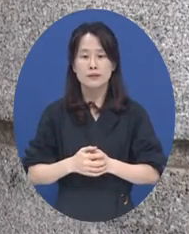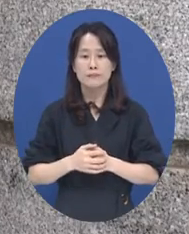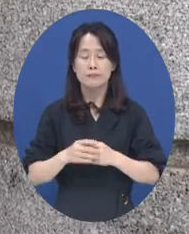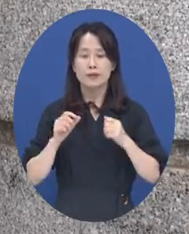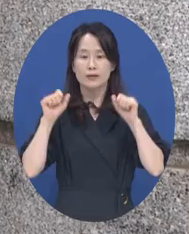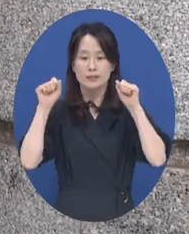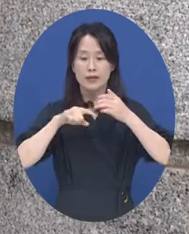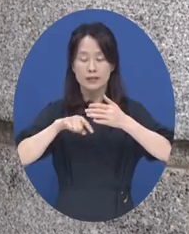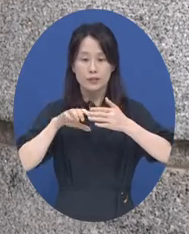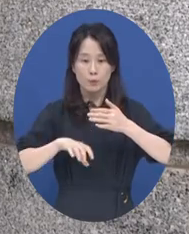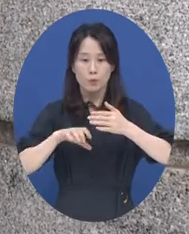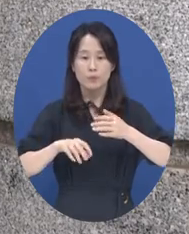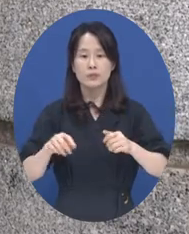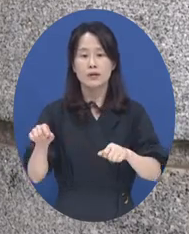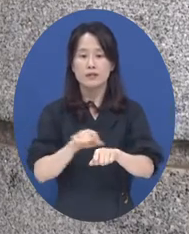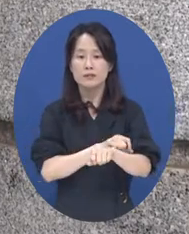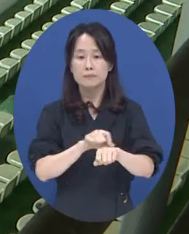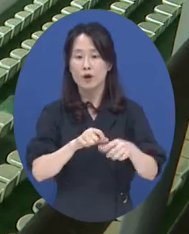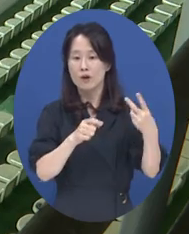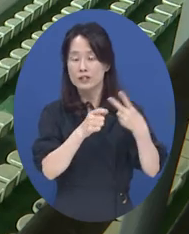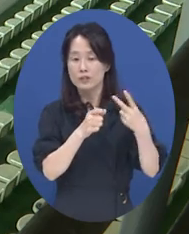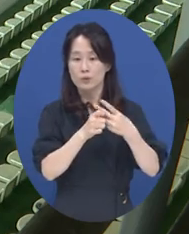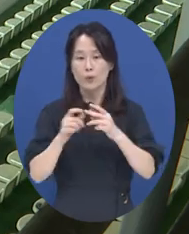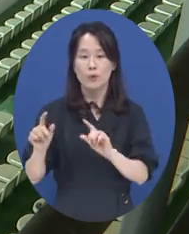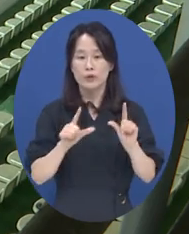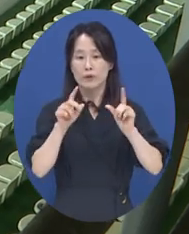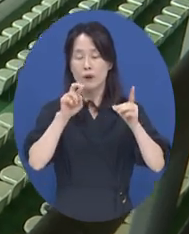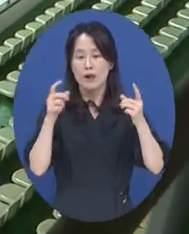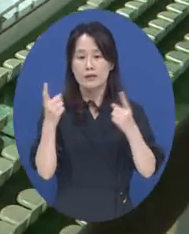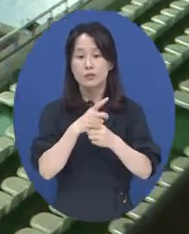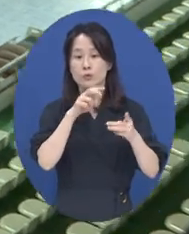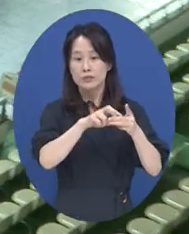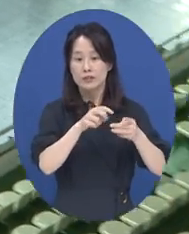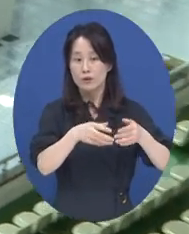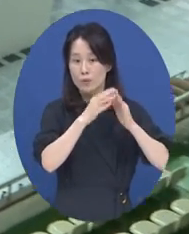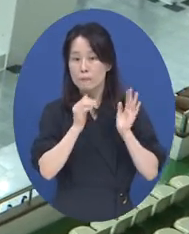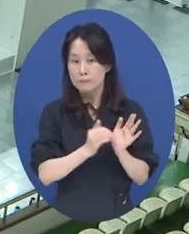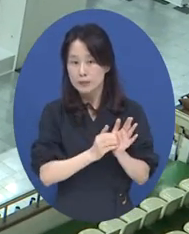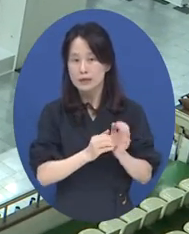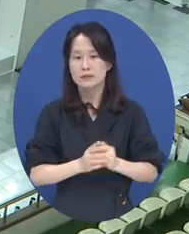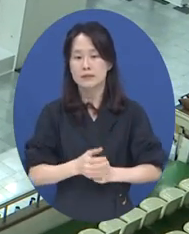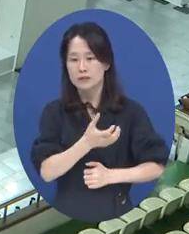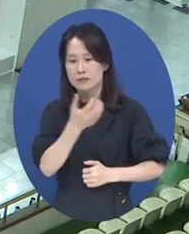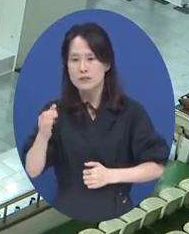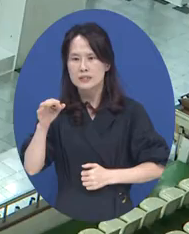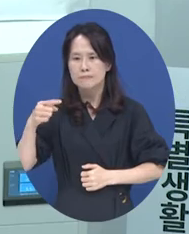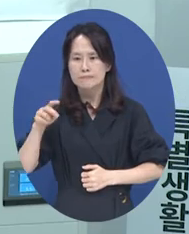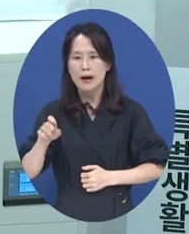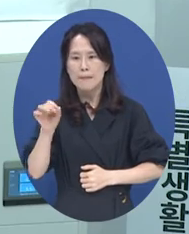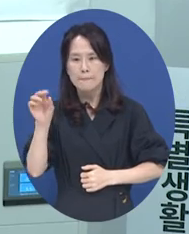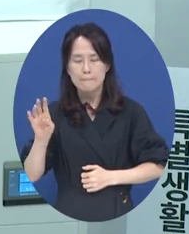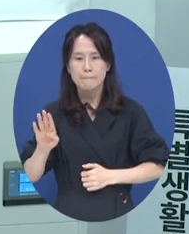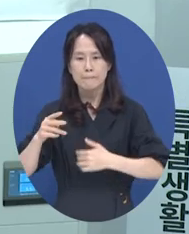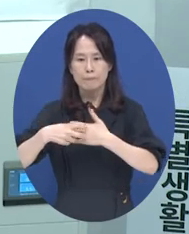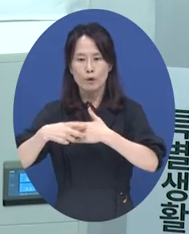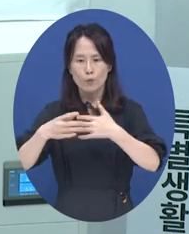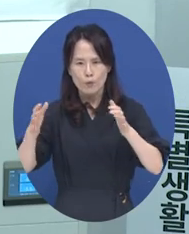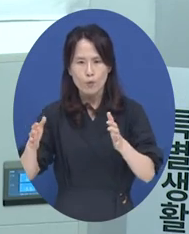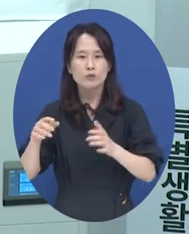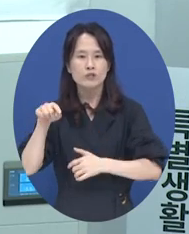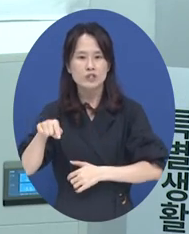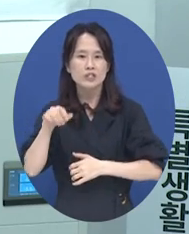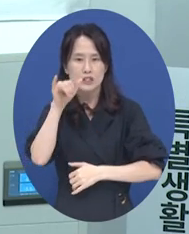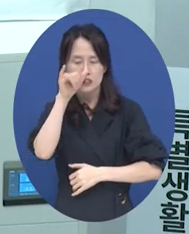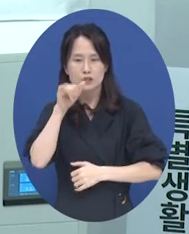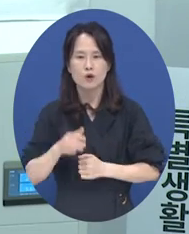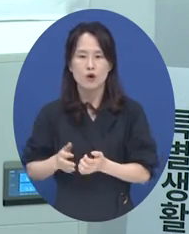실내체육관에 제2호 경기도 생활치료센터를 꾸렸는데요. 이동형 음악병동을 설치해 코로나19 전용